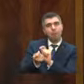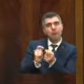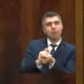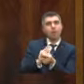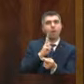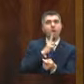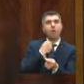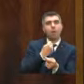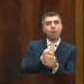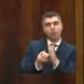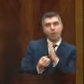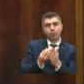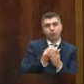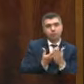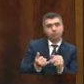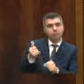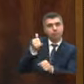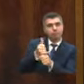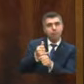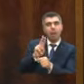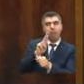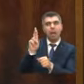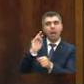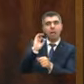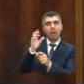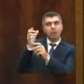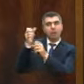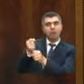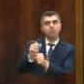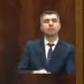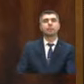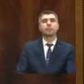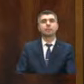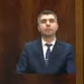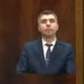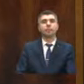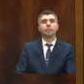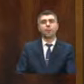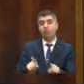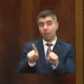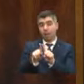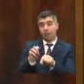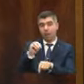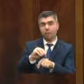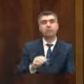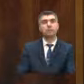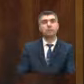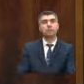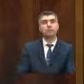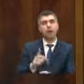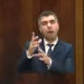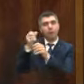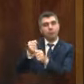الحكومي الذي بشرتموه بتعليمات ملكية سديدة. وبهذه المناسبة نبارك